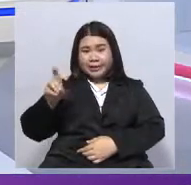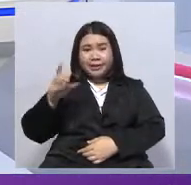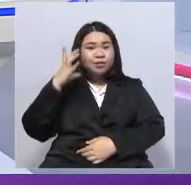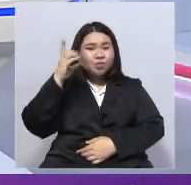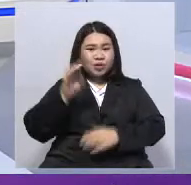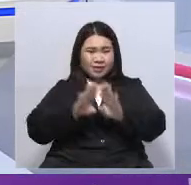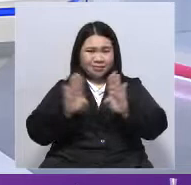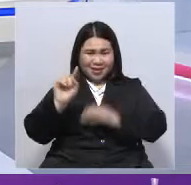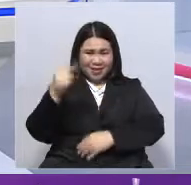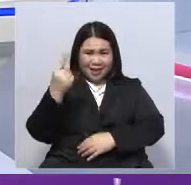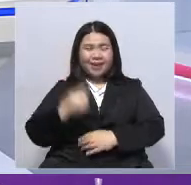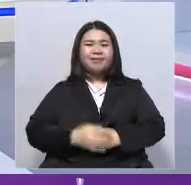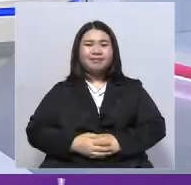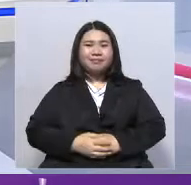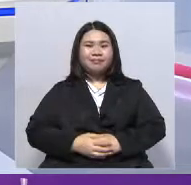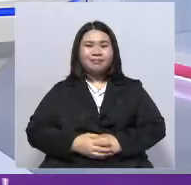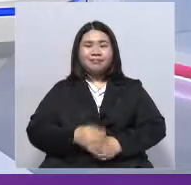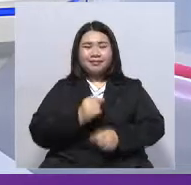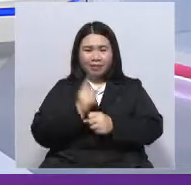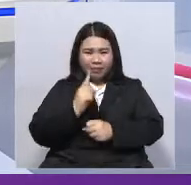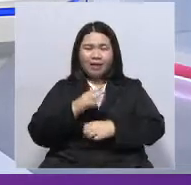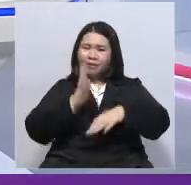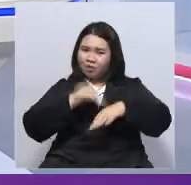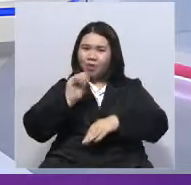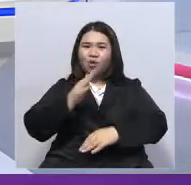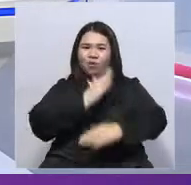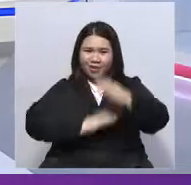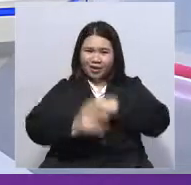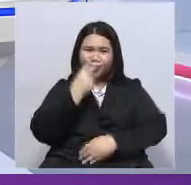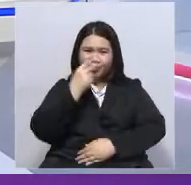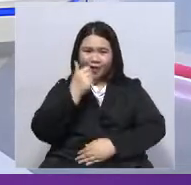ตัวพรุ่งนี้วันแรก Over the Limit ปฏิบัติการทะลุพิกัดนะคะรอติดตามกันได้ค่ะ